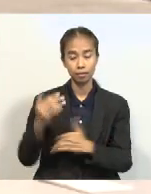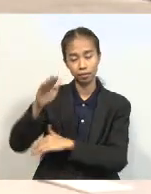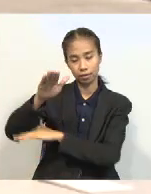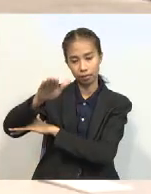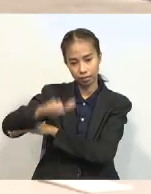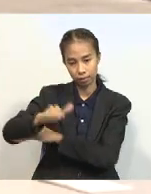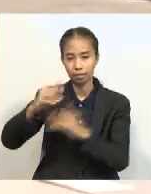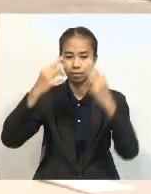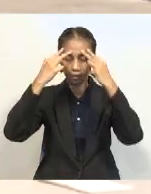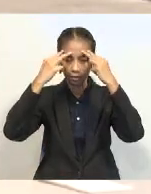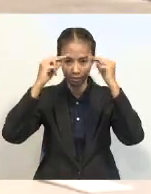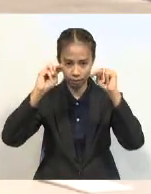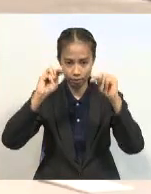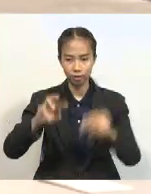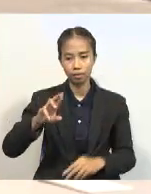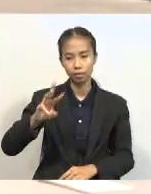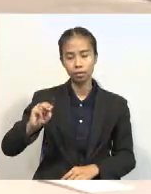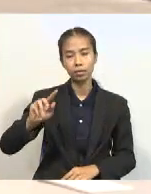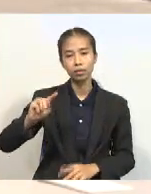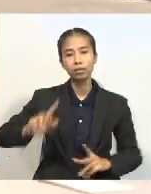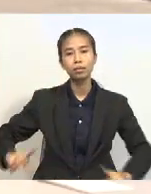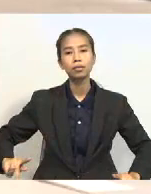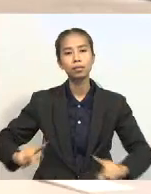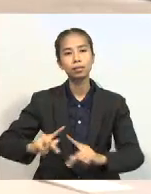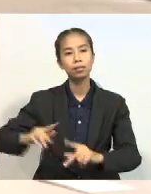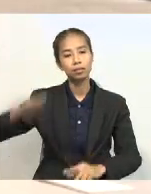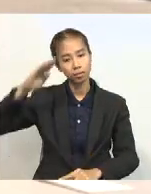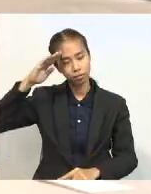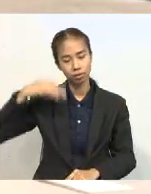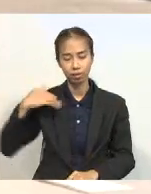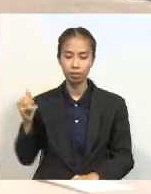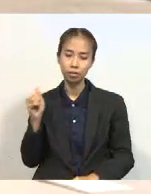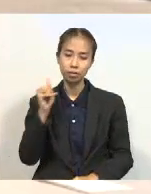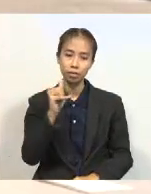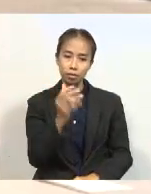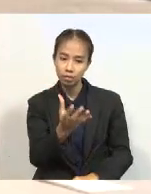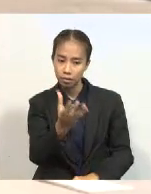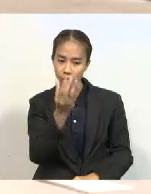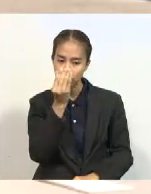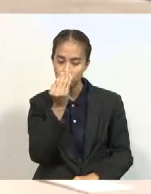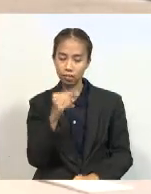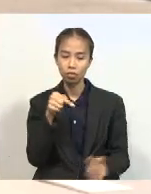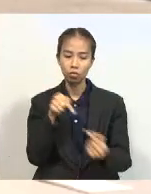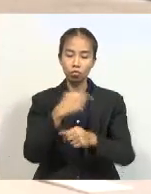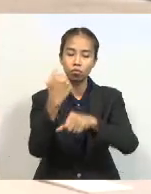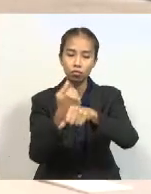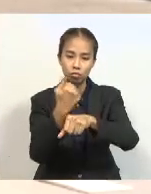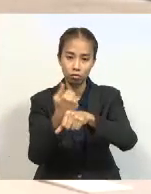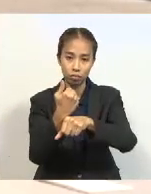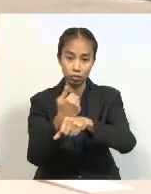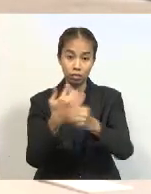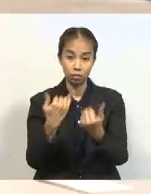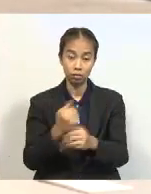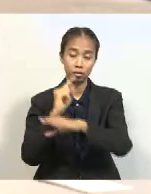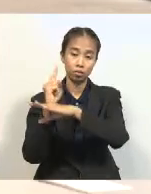นี้ค่ะท่านนายกรัฐมนตรีและรัฐมนตรีว่าการกระทรวงกลาโหมจะเดินทางไปชมการฝึกปฏิบัติทางทะเลโดยจะโดยสาร